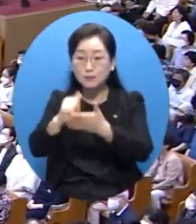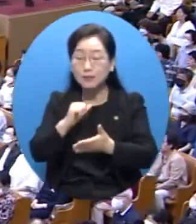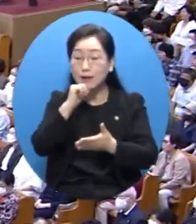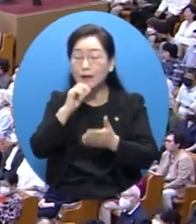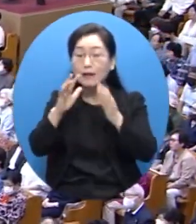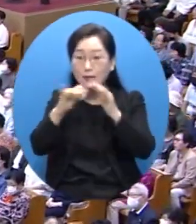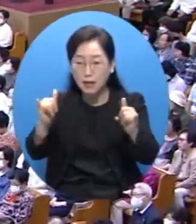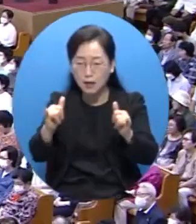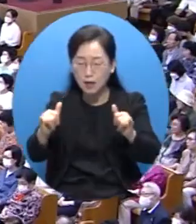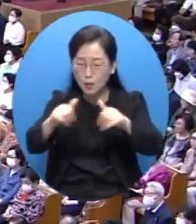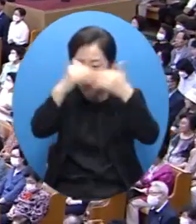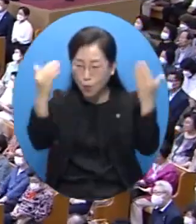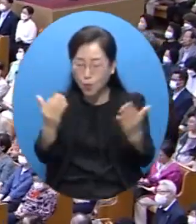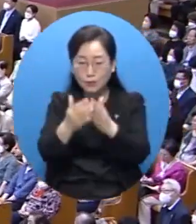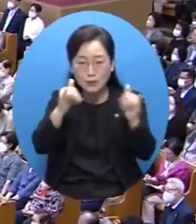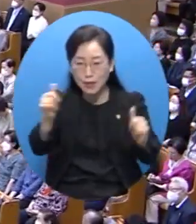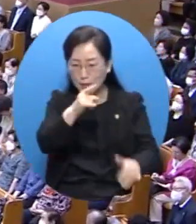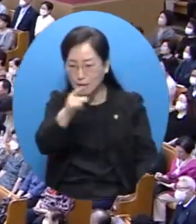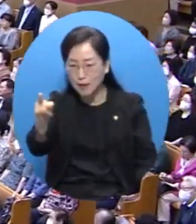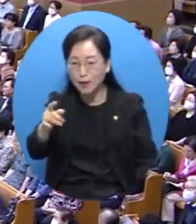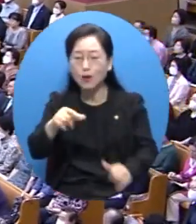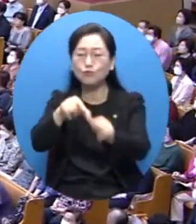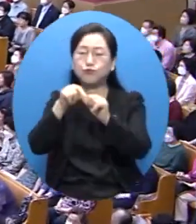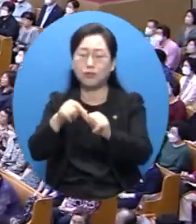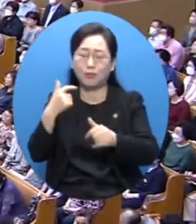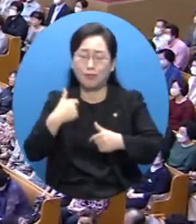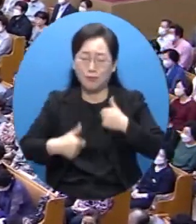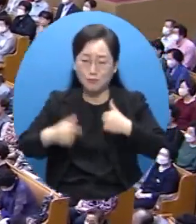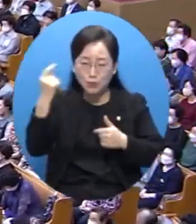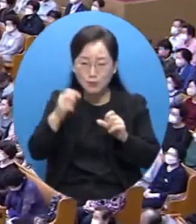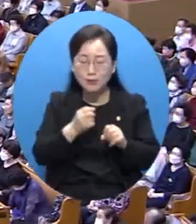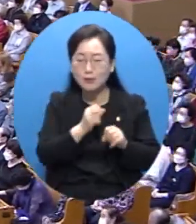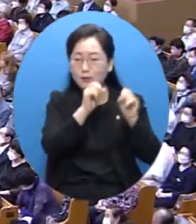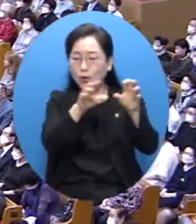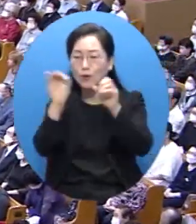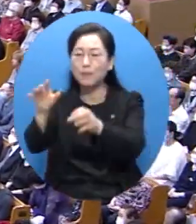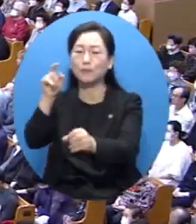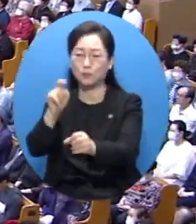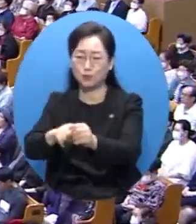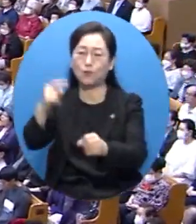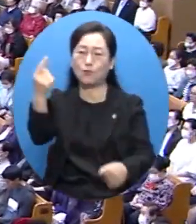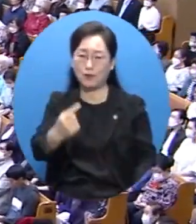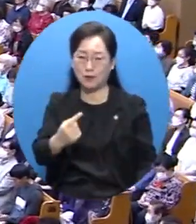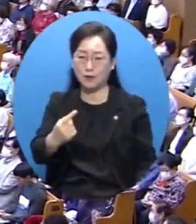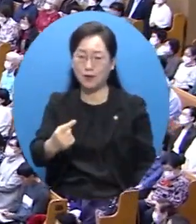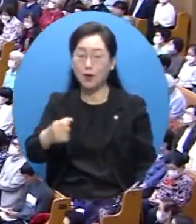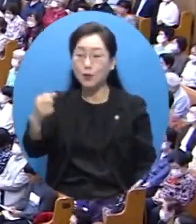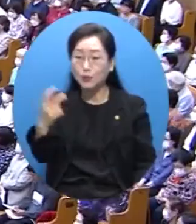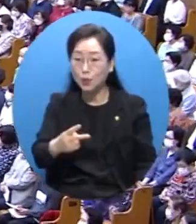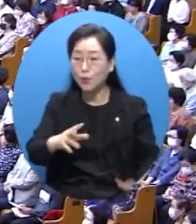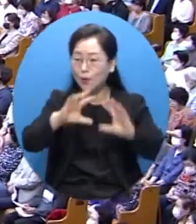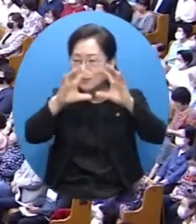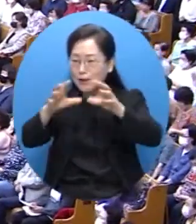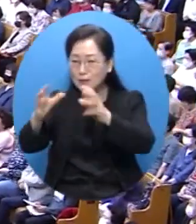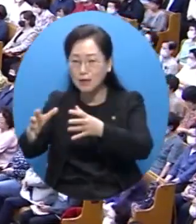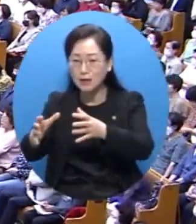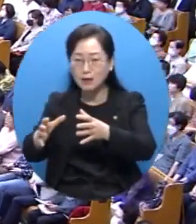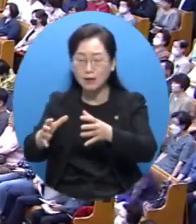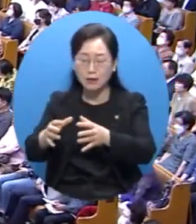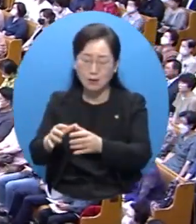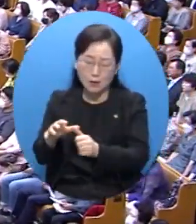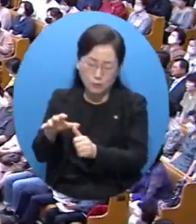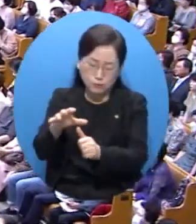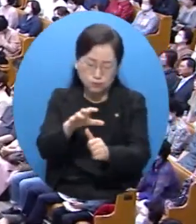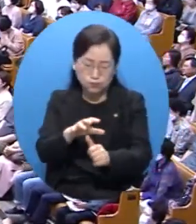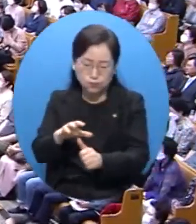자에게, 모든 사람에게 이 구원의 기쁜 소식을 전하기 위해 오신 것입니다. 나아가 이 세상의 여러 가지 것들에 포로된